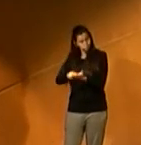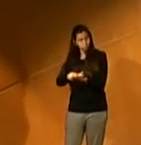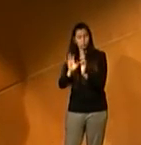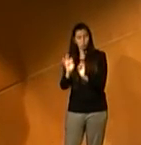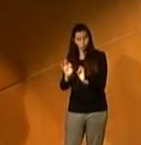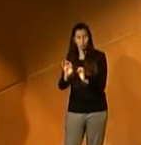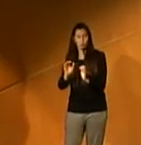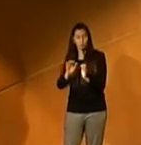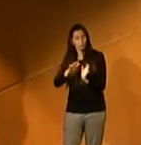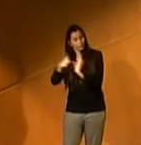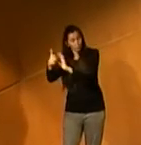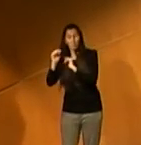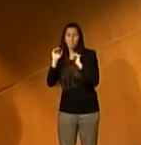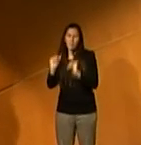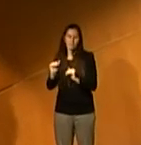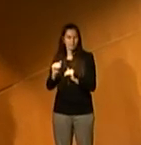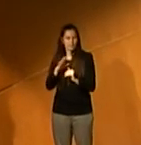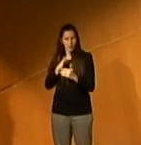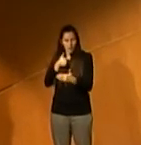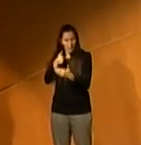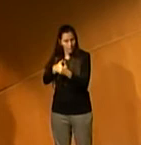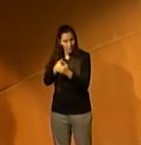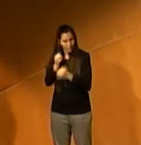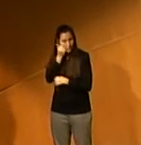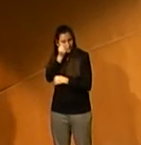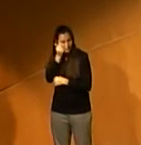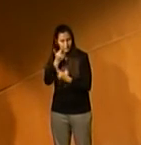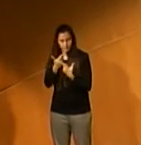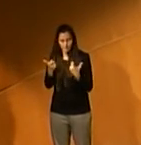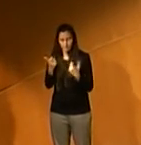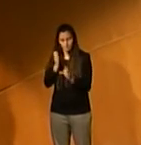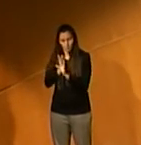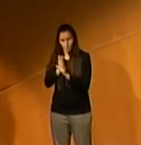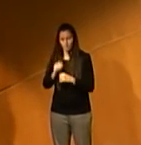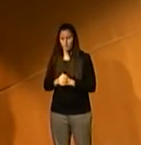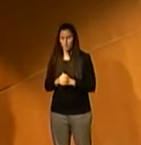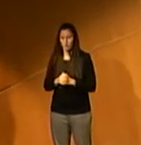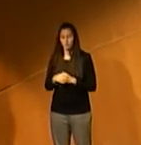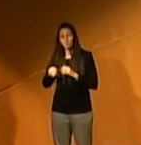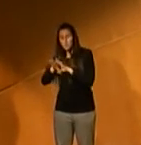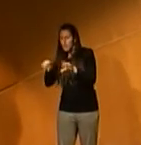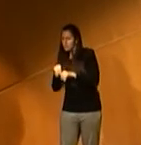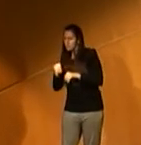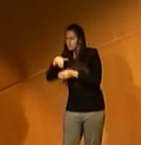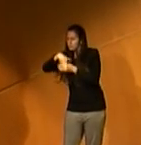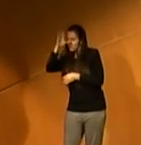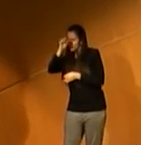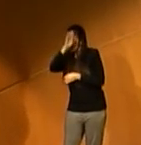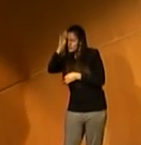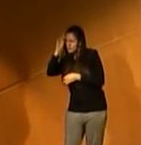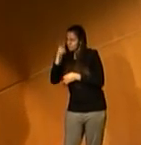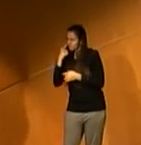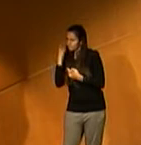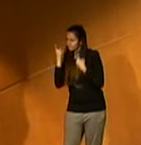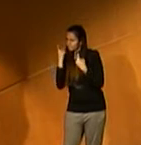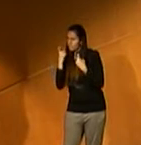un blocage psycho-affectif. Lors de l'élaboration de son projet, l'équipe pluridisciplinaire décide de faire une demande